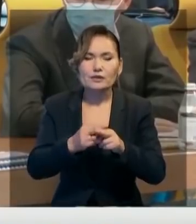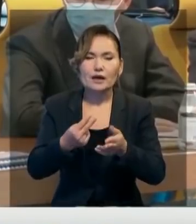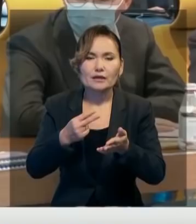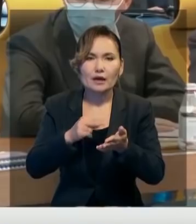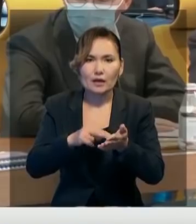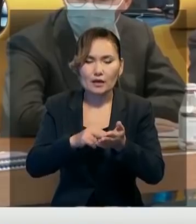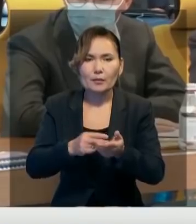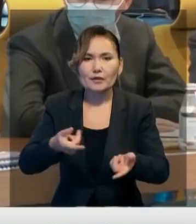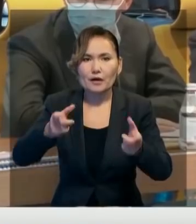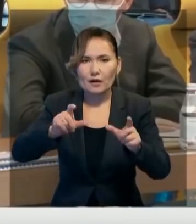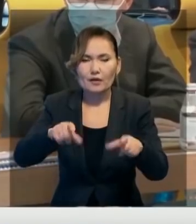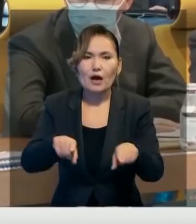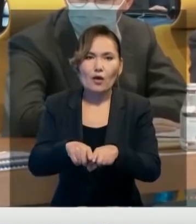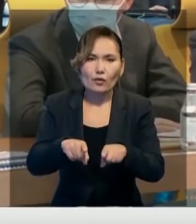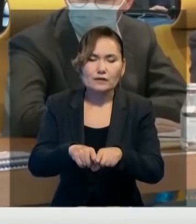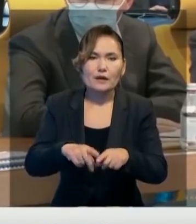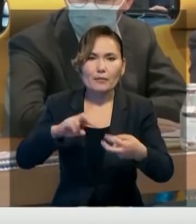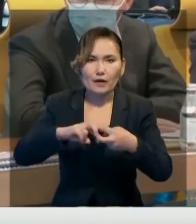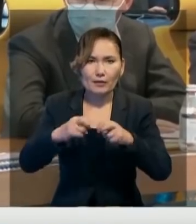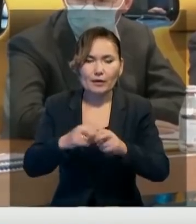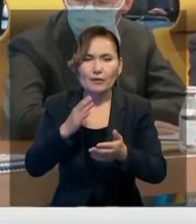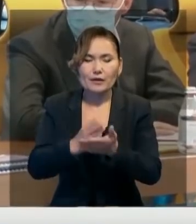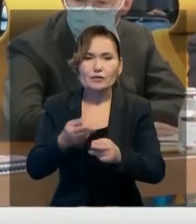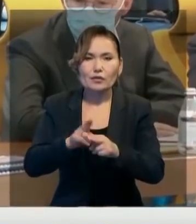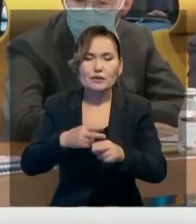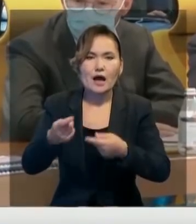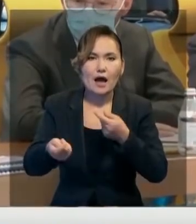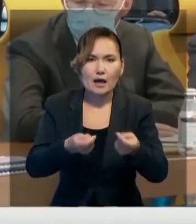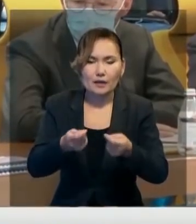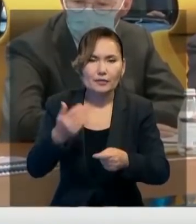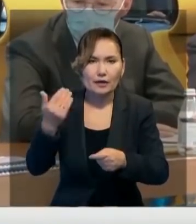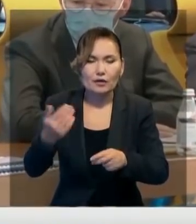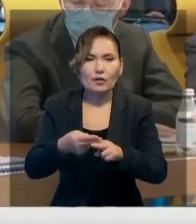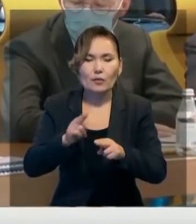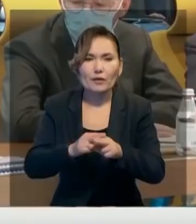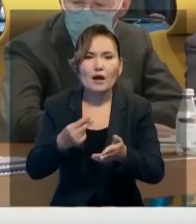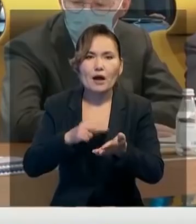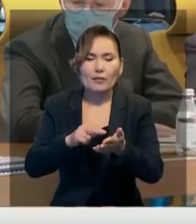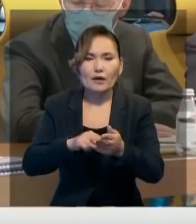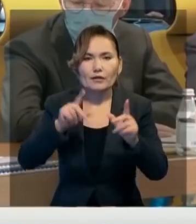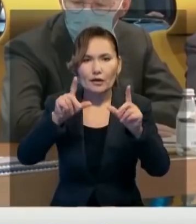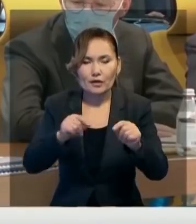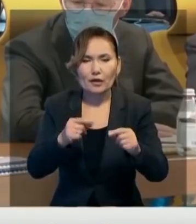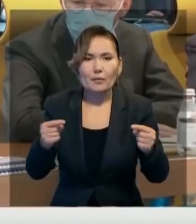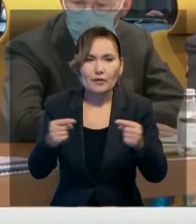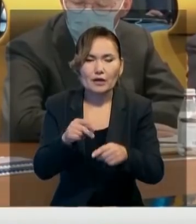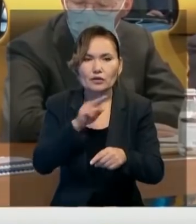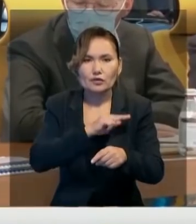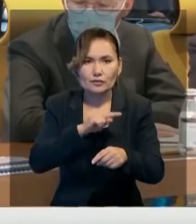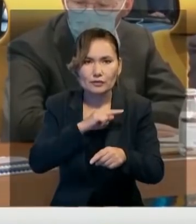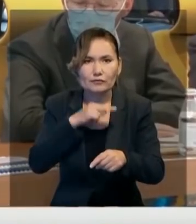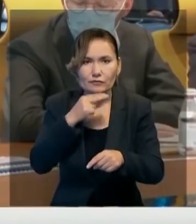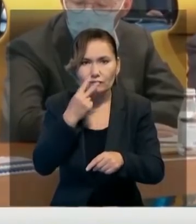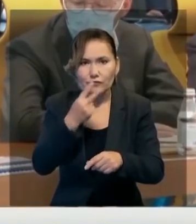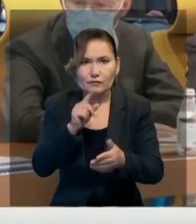ретте мемлекеттік органдар, бірінші басшылары және әкімдер бағаны тежеу бойынша нақты жұмысты ұйымдастыруға аса назар аударуы